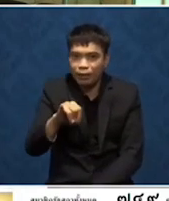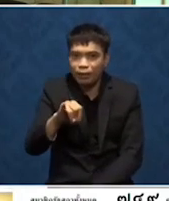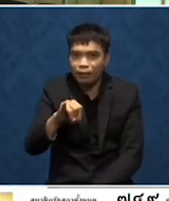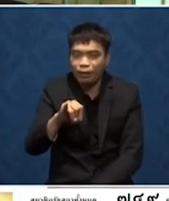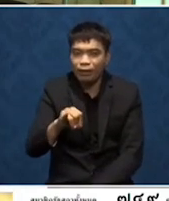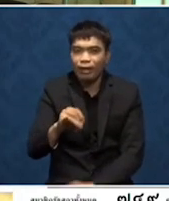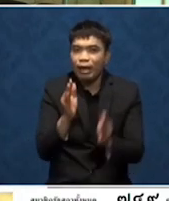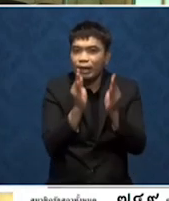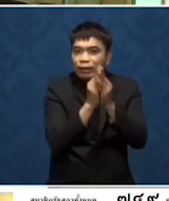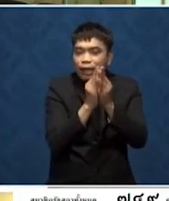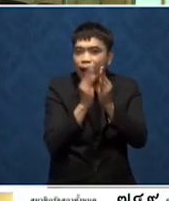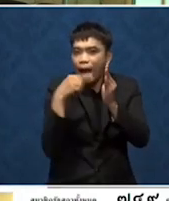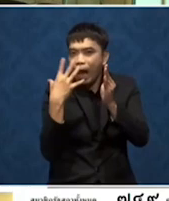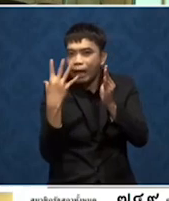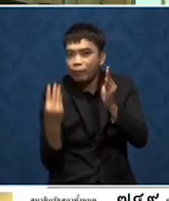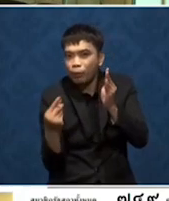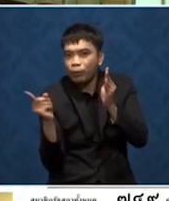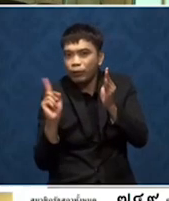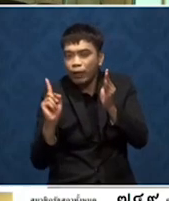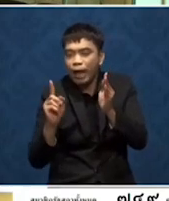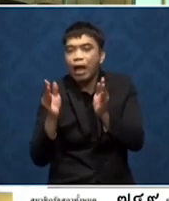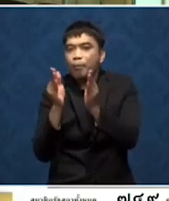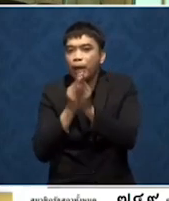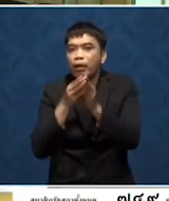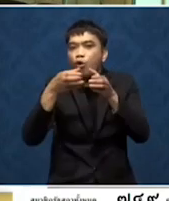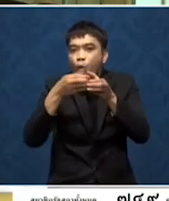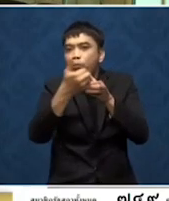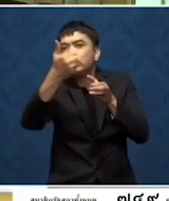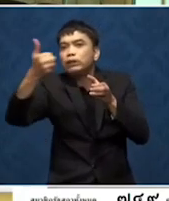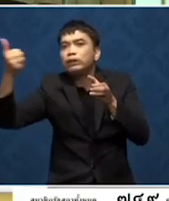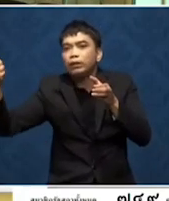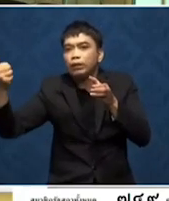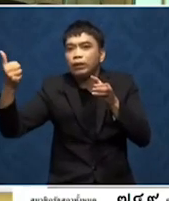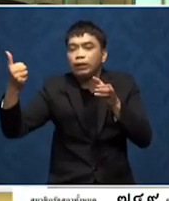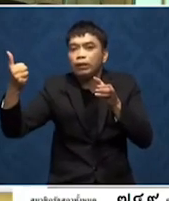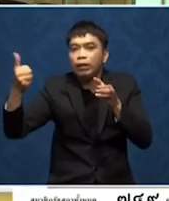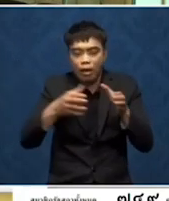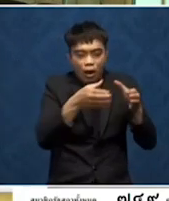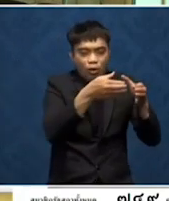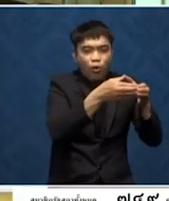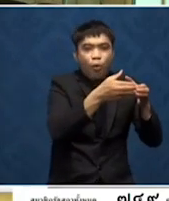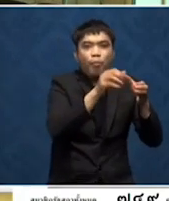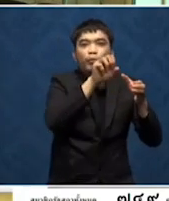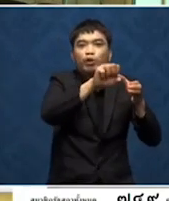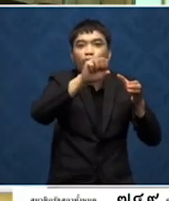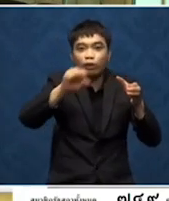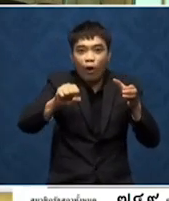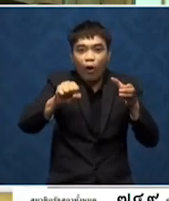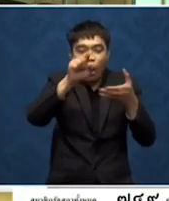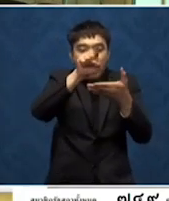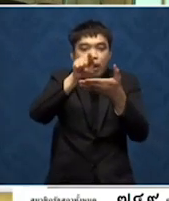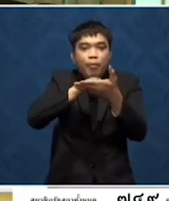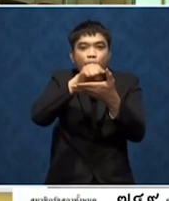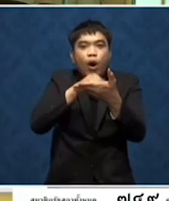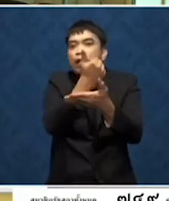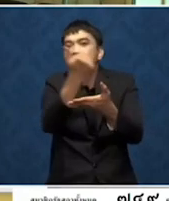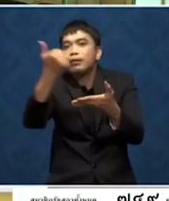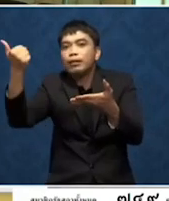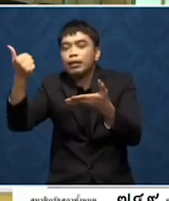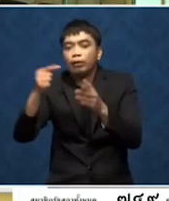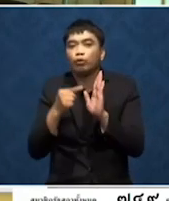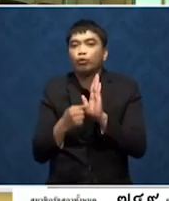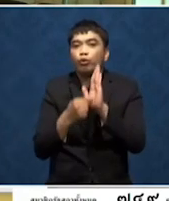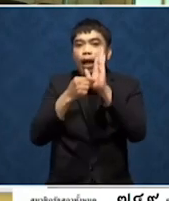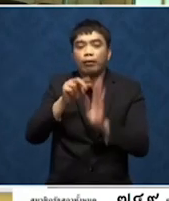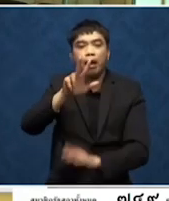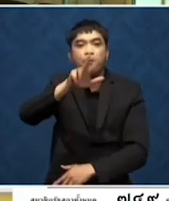เสียงที่เหลือนั้นเป็นของพรรคอื่นครับพรรคอื่นที่ประชาชนเขาลงคะแนนให้เนี่ยนะครับโดยเฉพาะพรรคเพื่อไทย